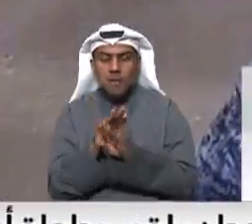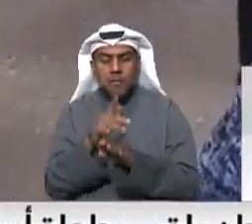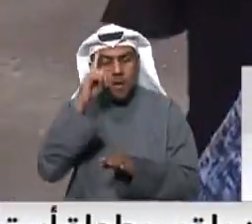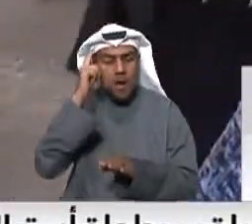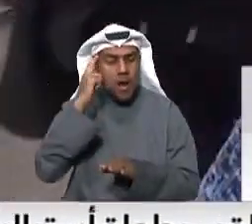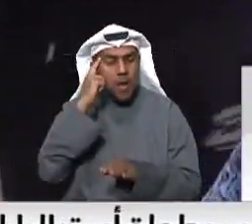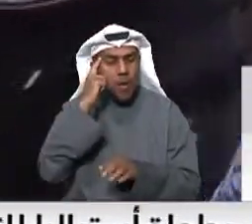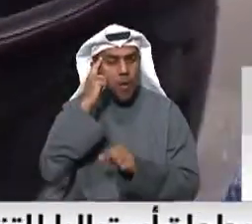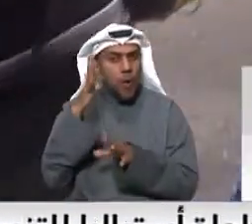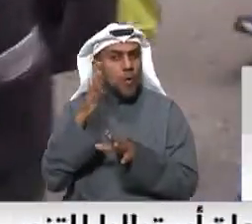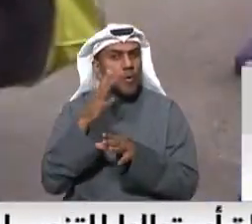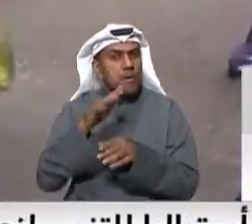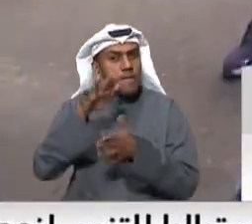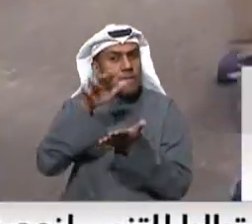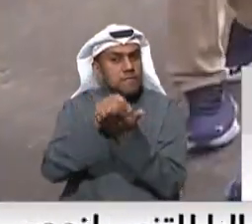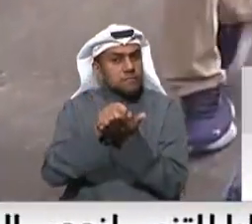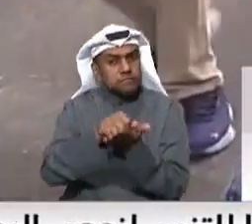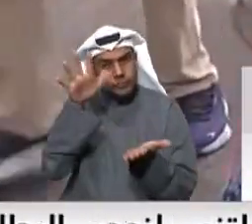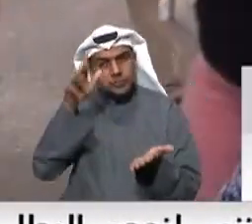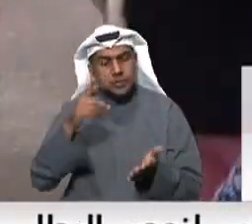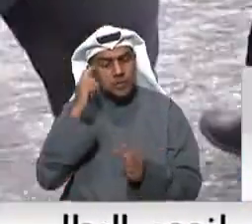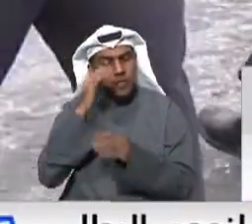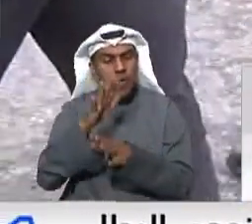الحرية لفلسطين والحياة لها.